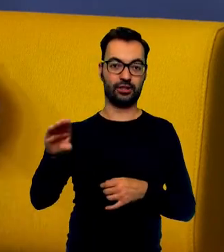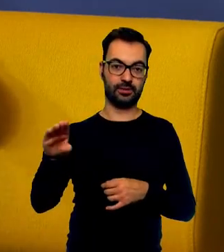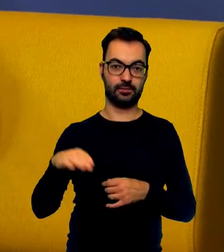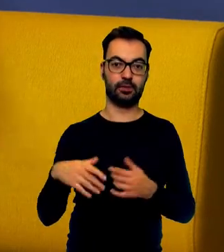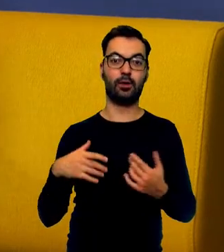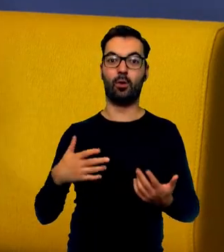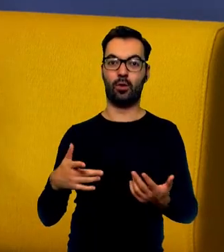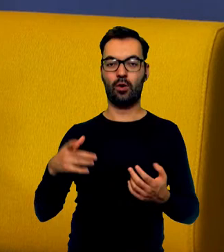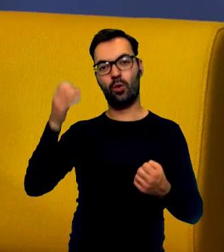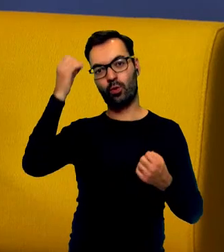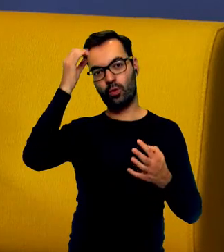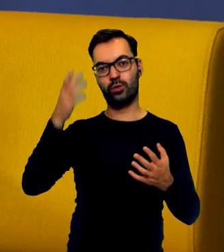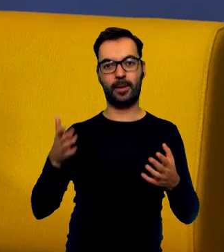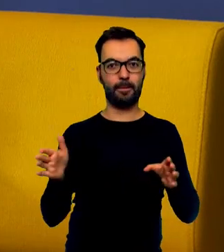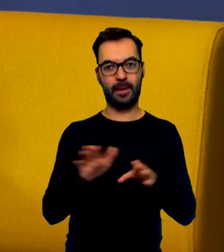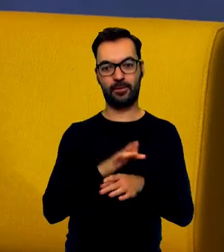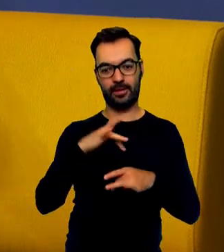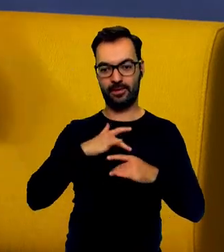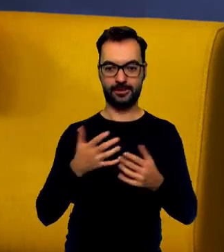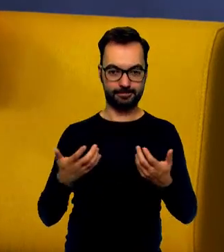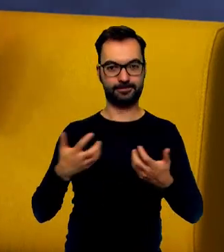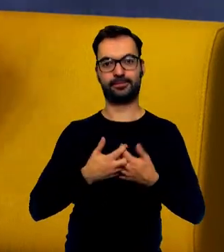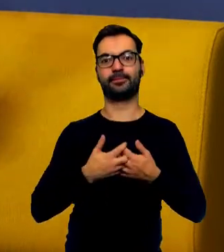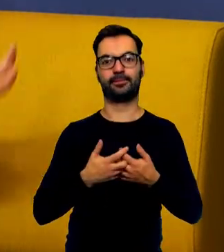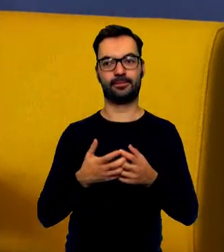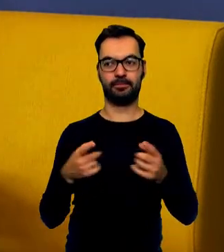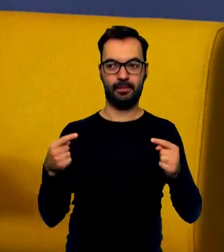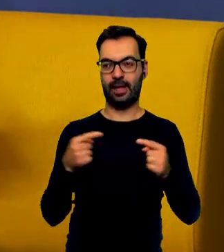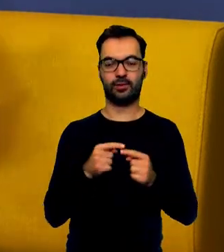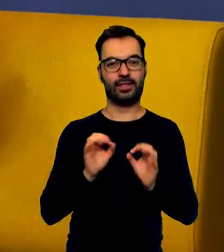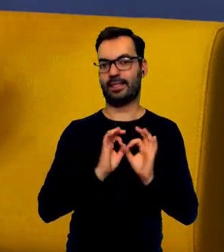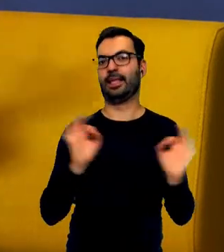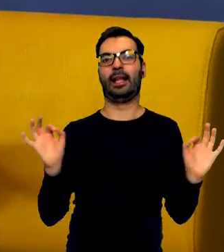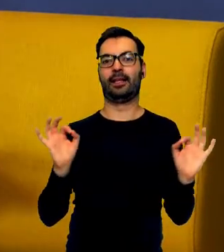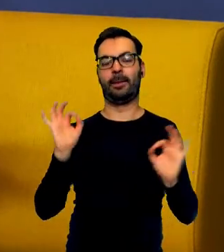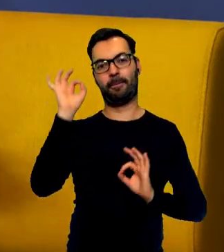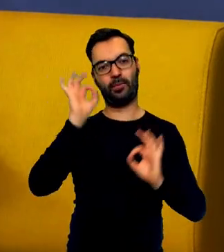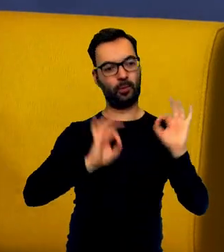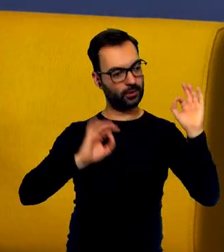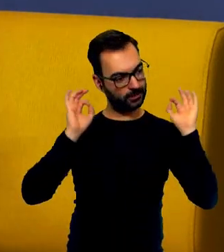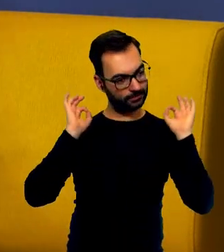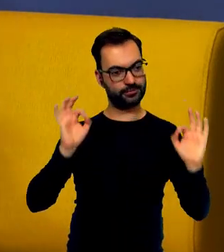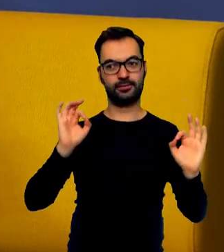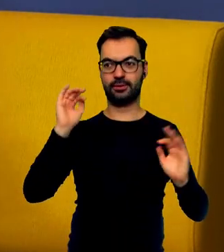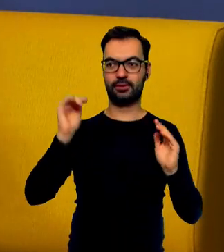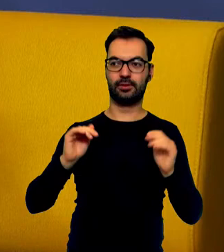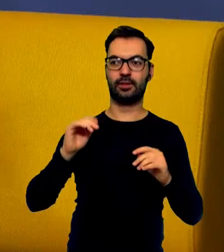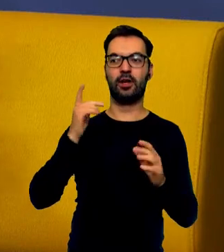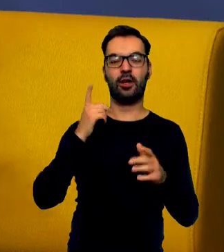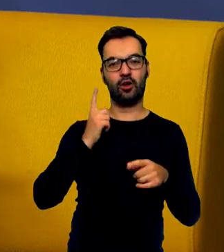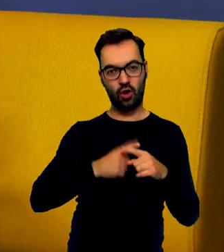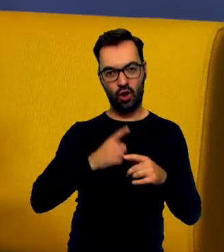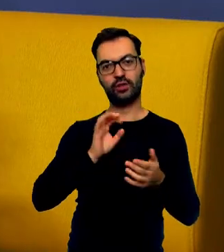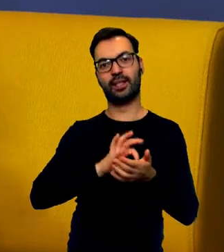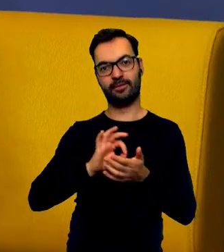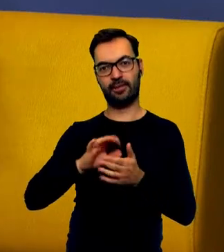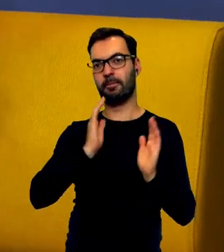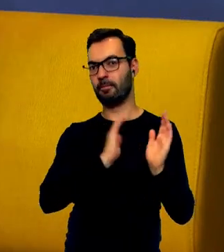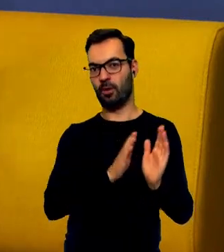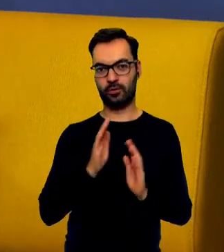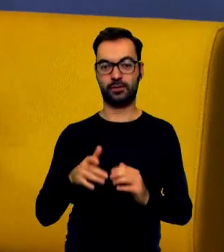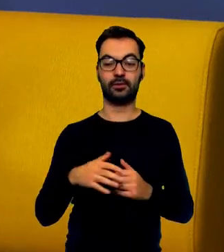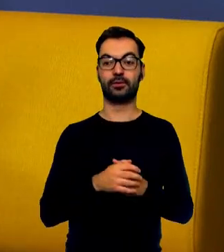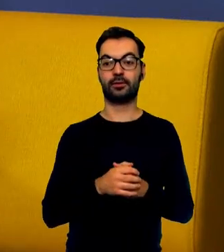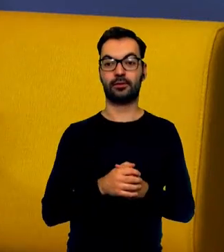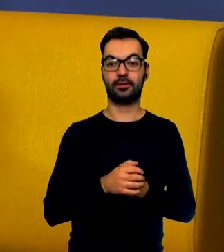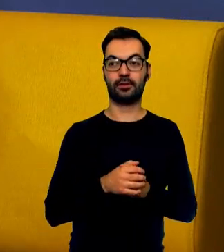To była kultura spójności wewnętrznej, tam wszystko było idealne, proporcjonalne, konsekwentne, poukładane